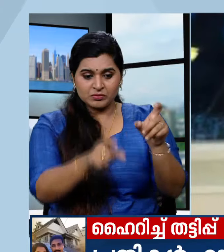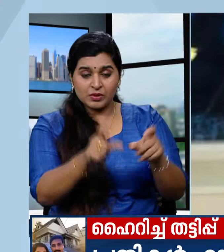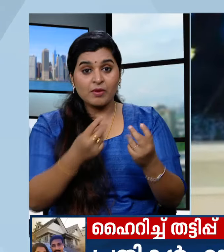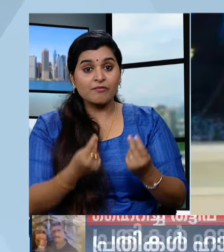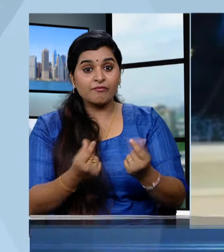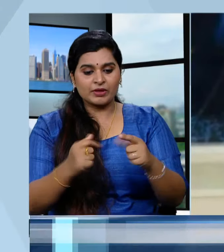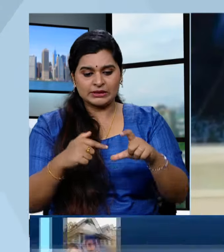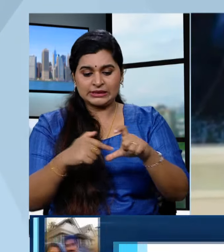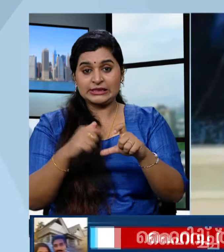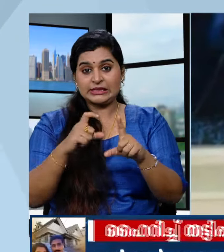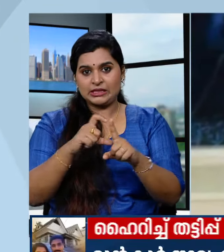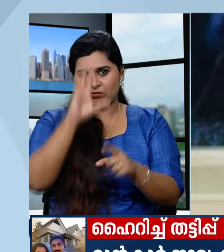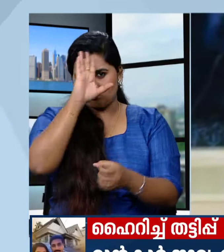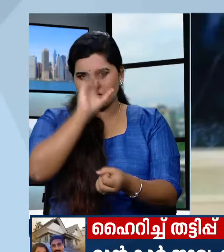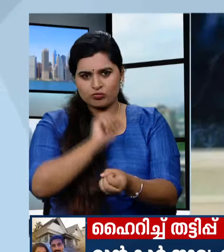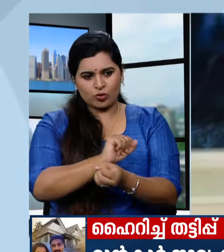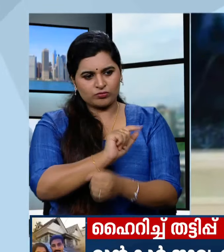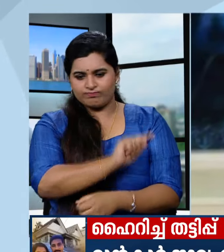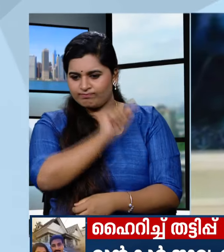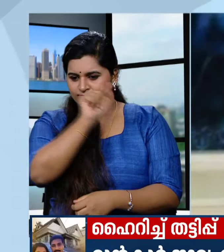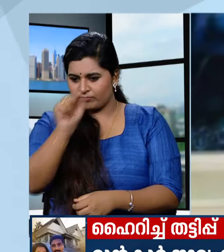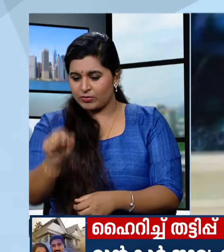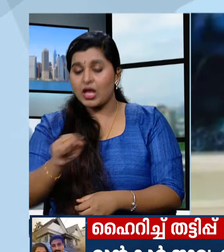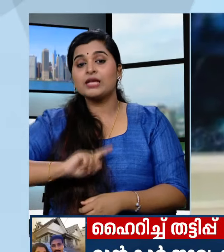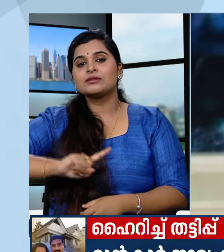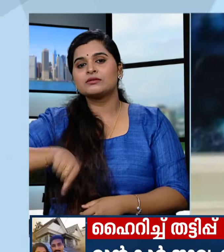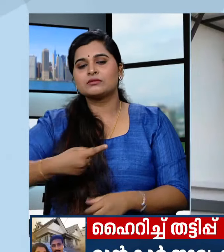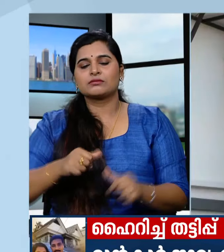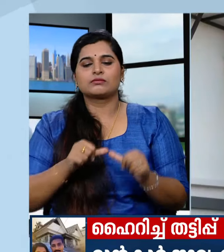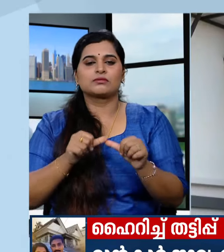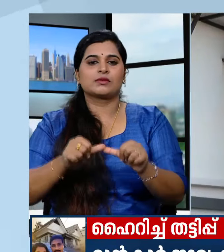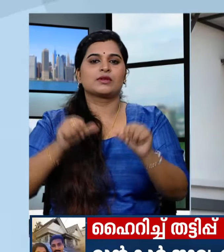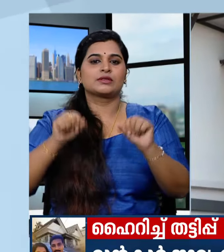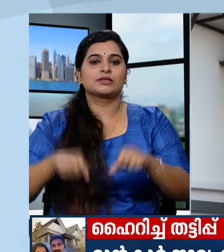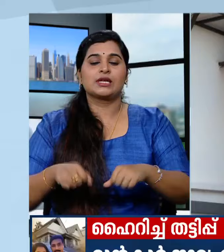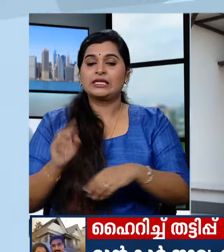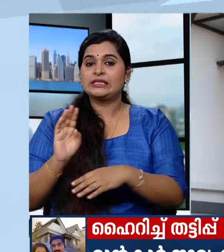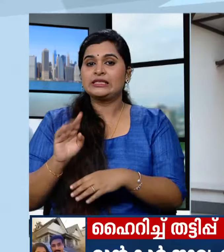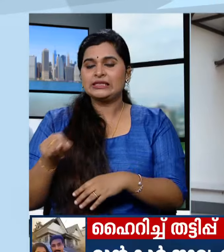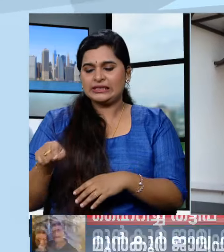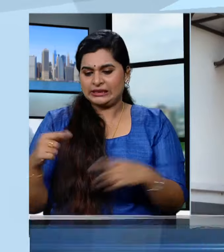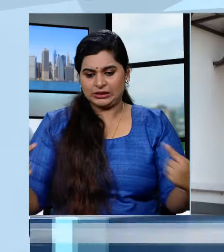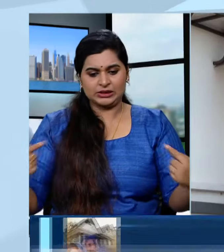മുന്നിൽ ഹാജരാകുകയാണ് വേണ്ടത്. ഇക്കാര്യത്തിൽ നാളെ മറുപടി പറയാമെന്ന് പ്രതിഭാഗം അറിയിച്ചു. ഇതേ തുടർന്ന്